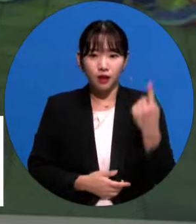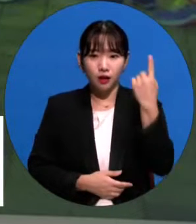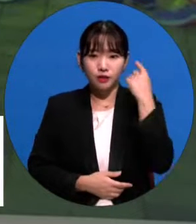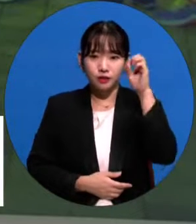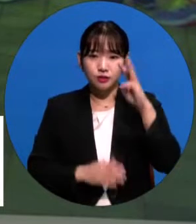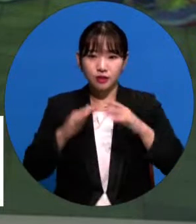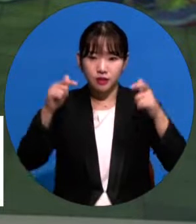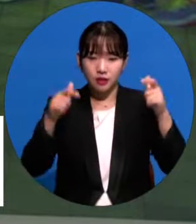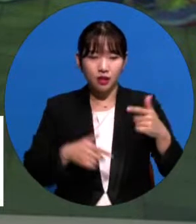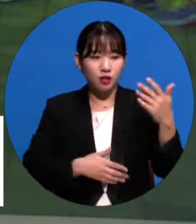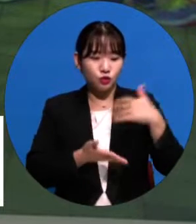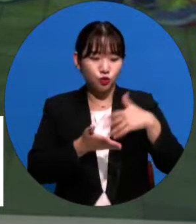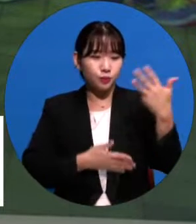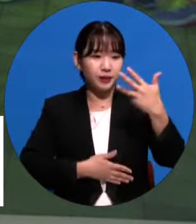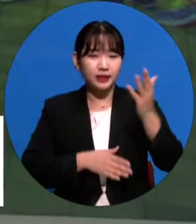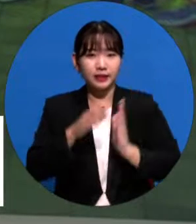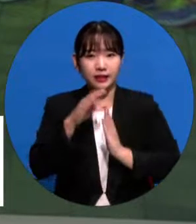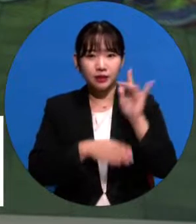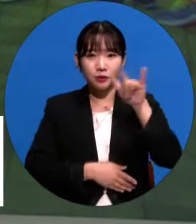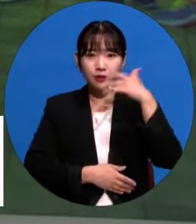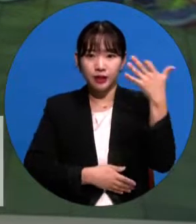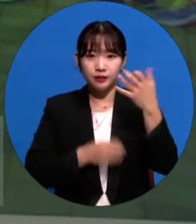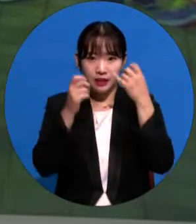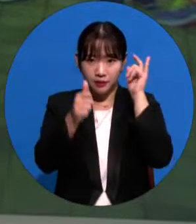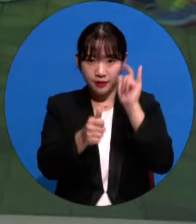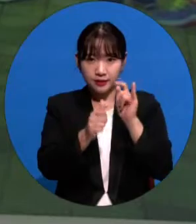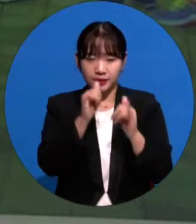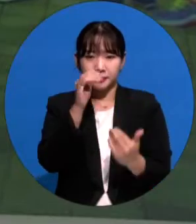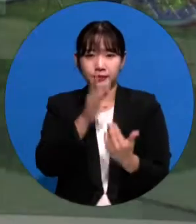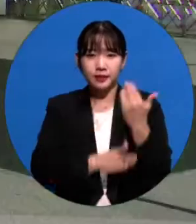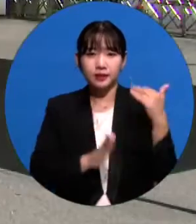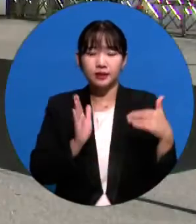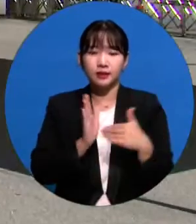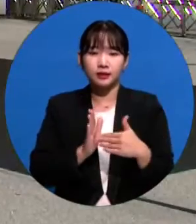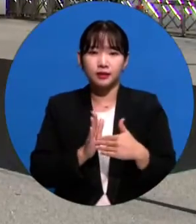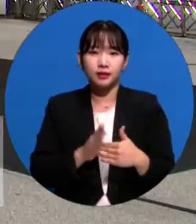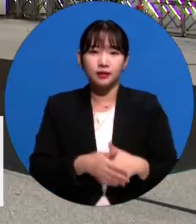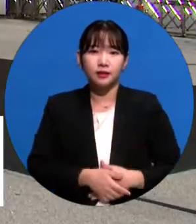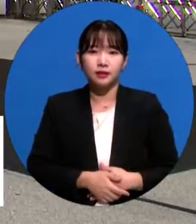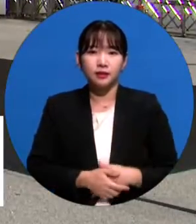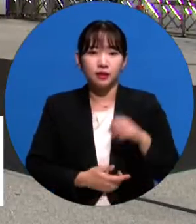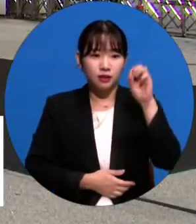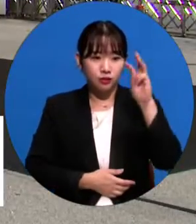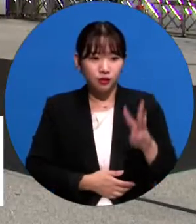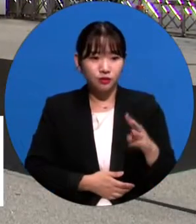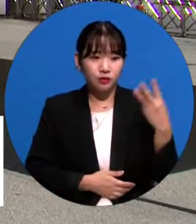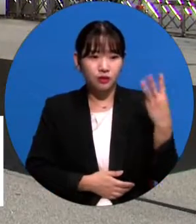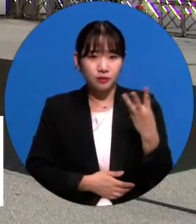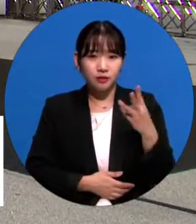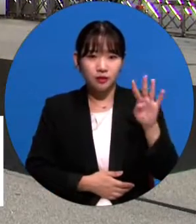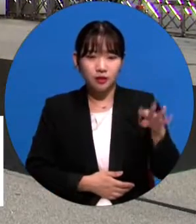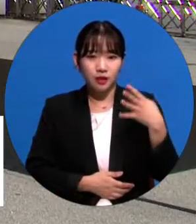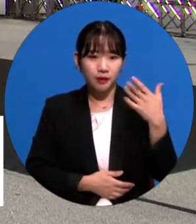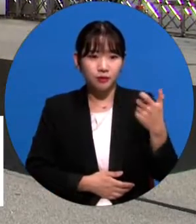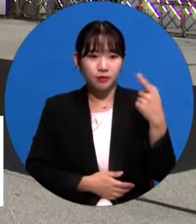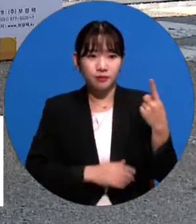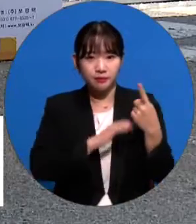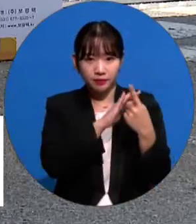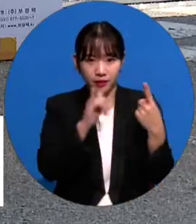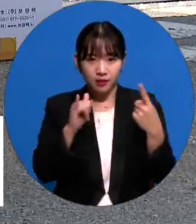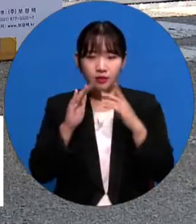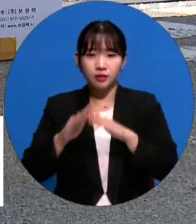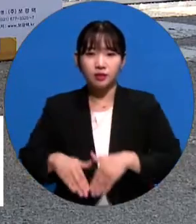어제 광주 전남에서 8천 명이 넘는 코로나19 신규 확진자가 발생했습니다. 광주는